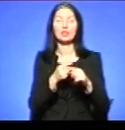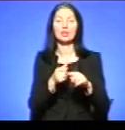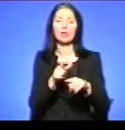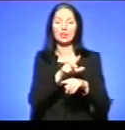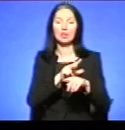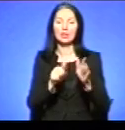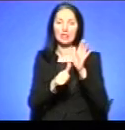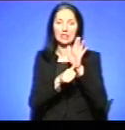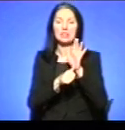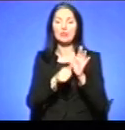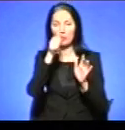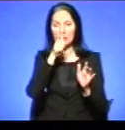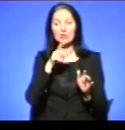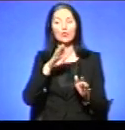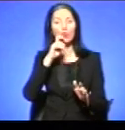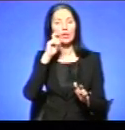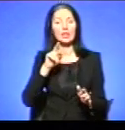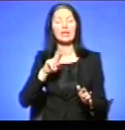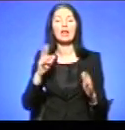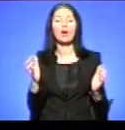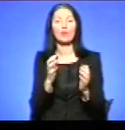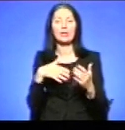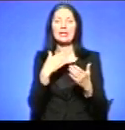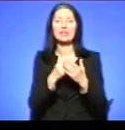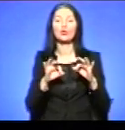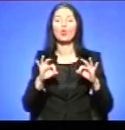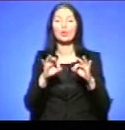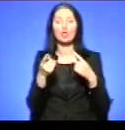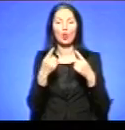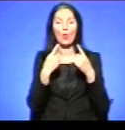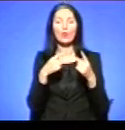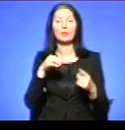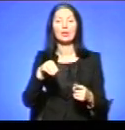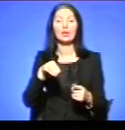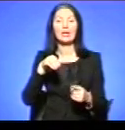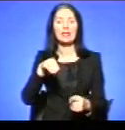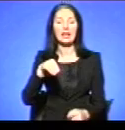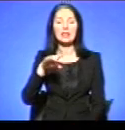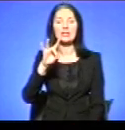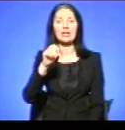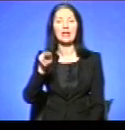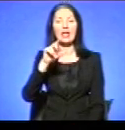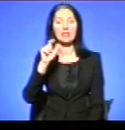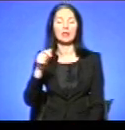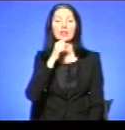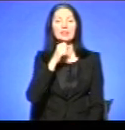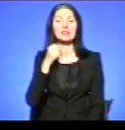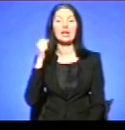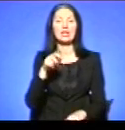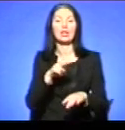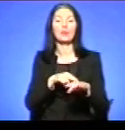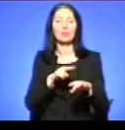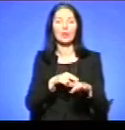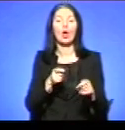в Україні. Як вберегти свою машину? Ми поговоримо з Тарасом Редькою, старший оперуповноважений управління карного